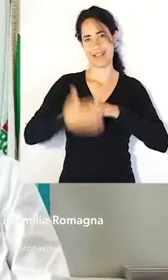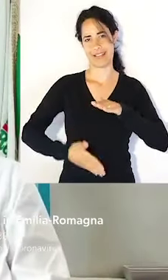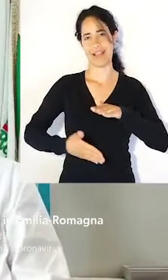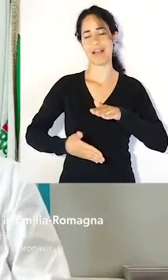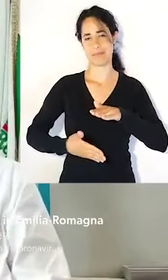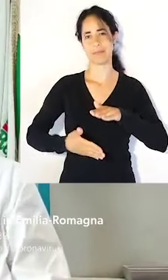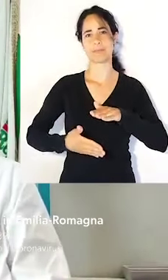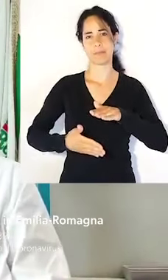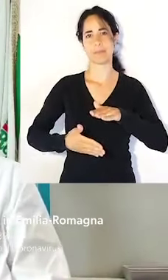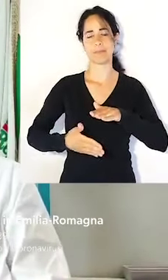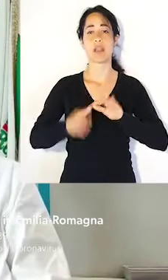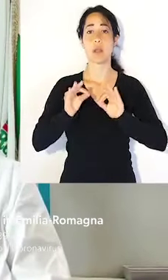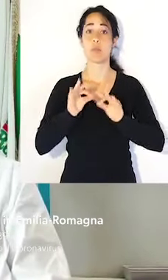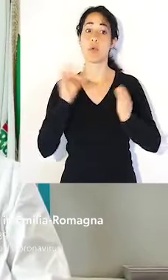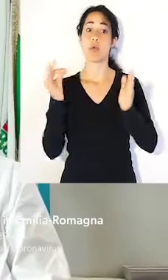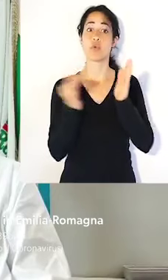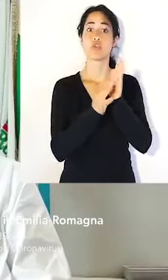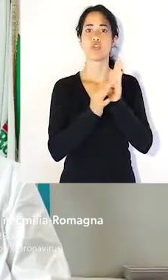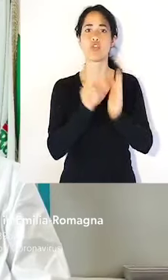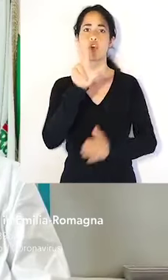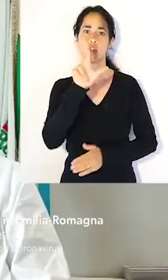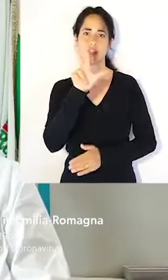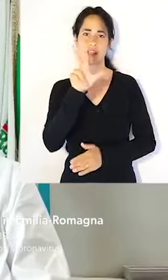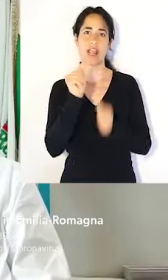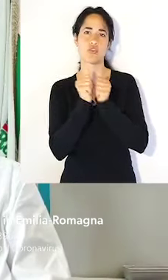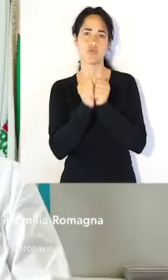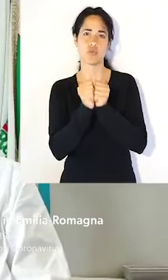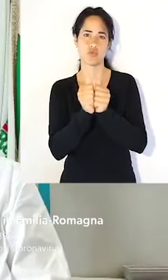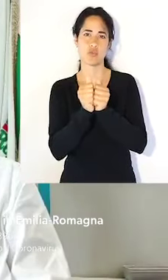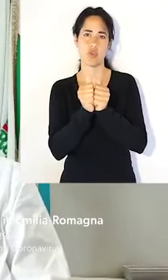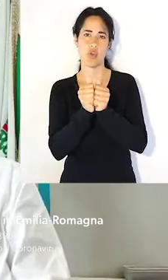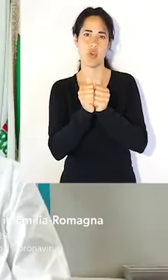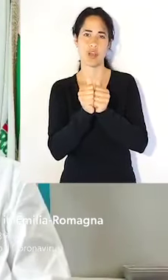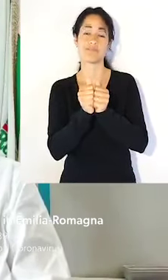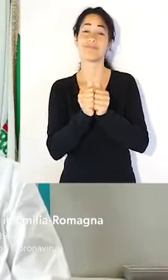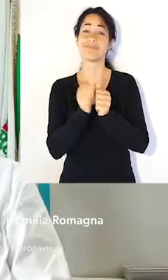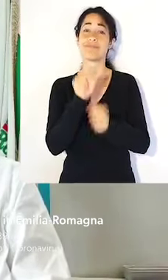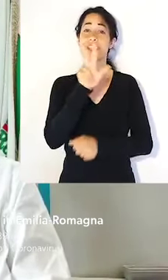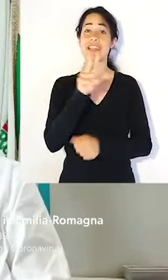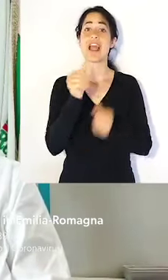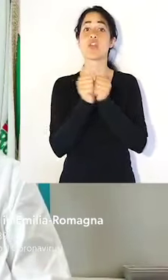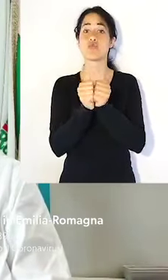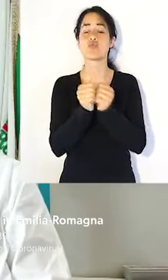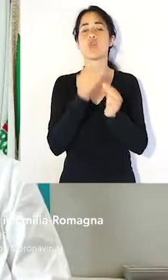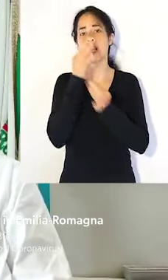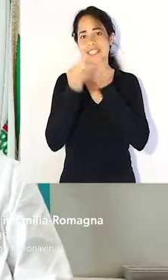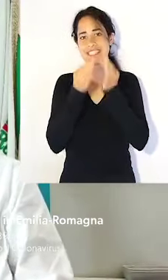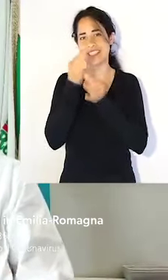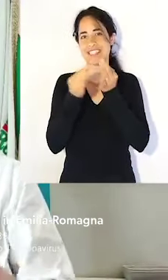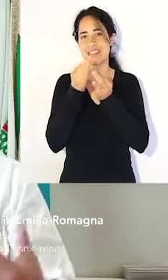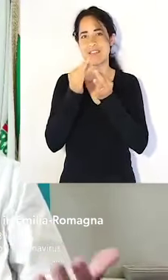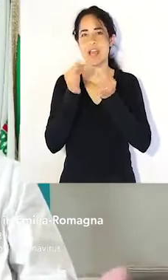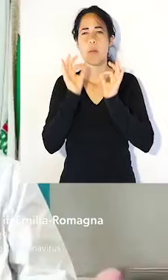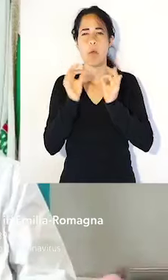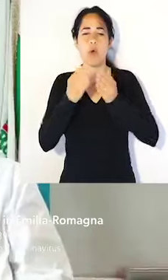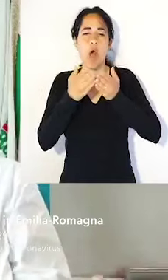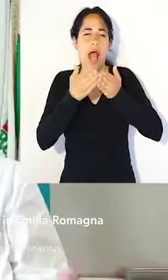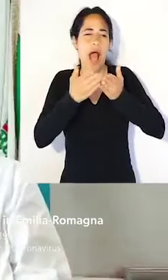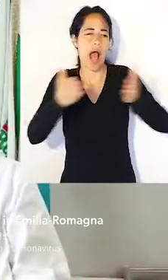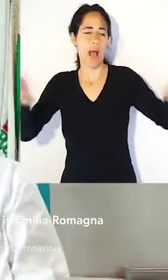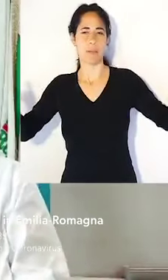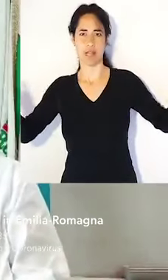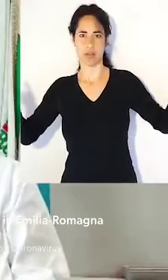scadenza temporale del giorno 3 di giugno, giorno in cui c'è stata la più